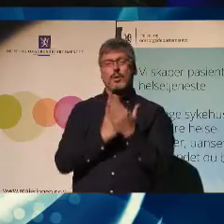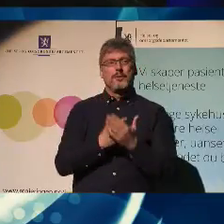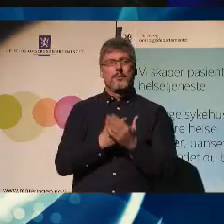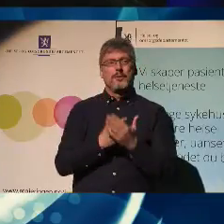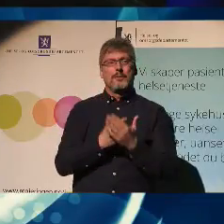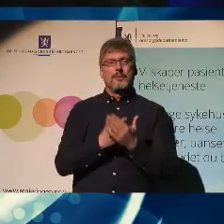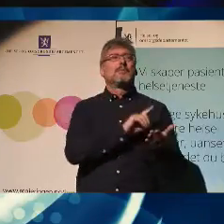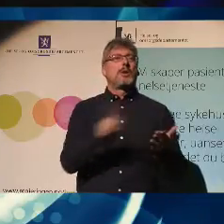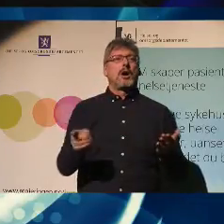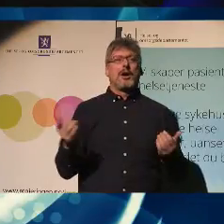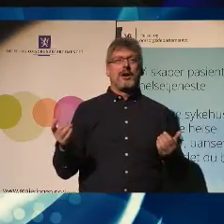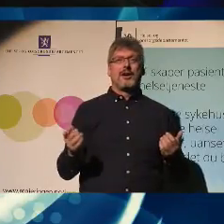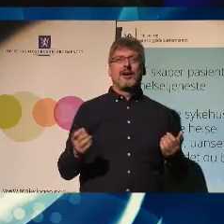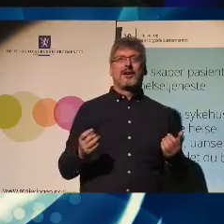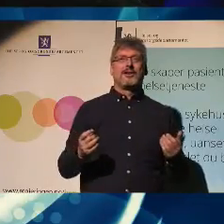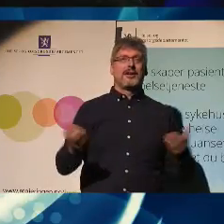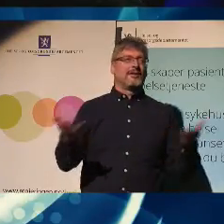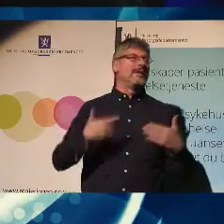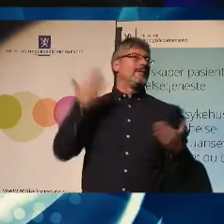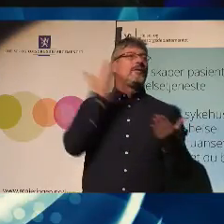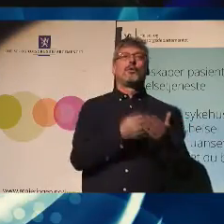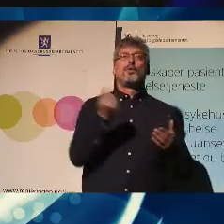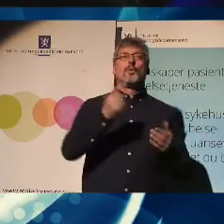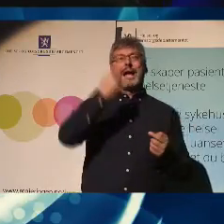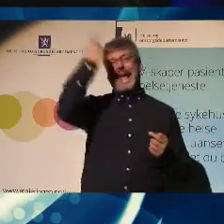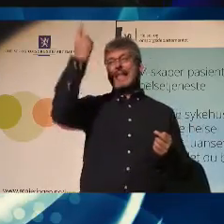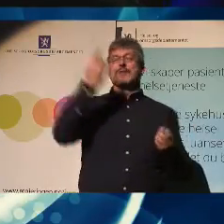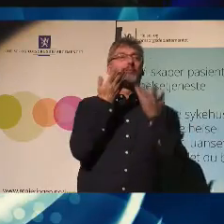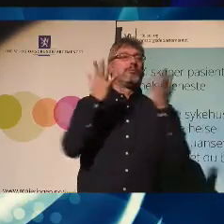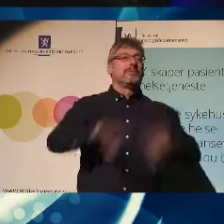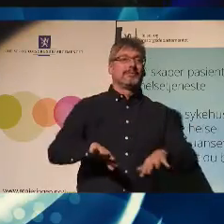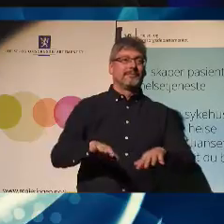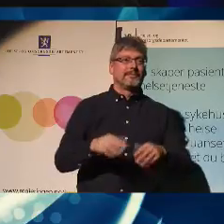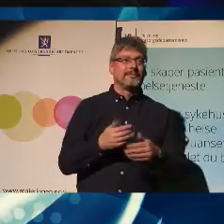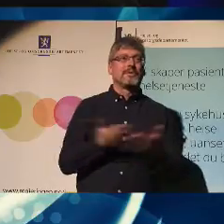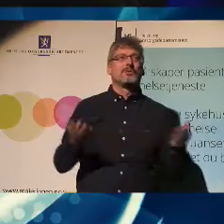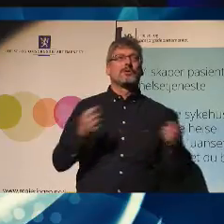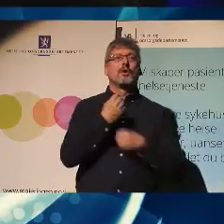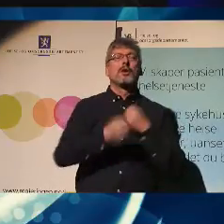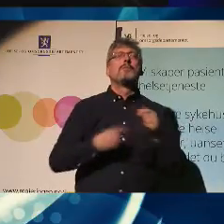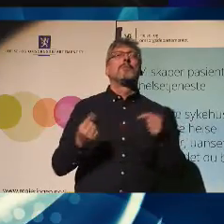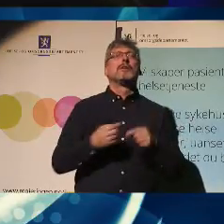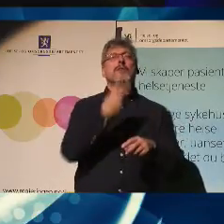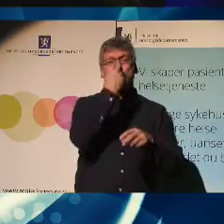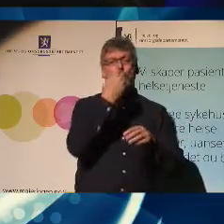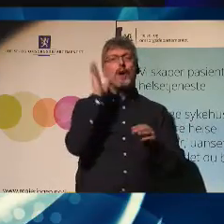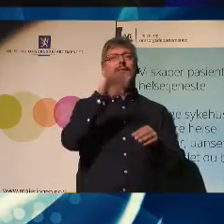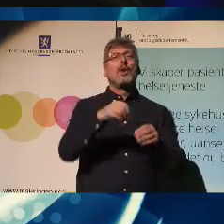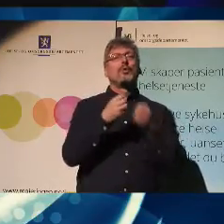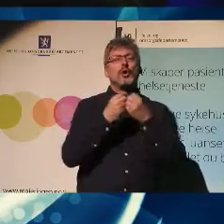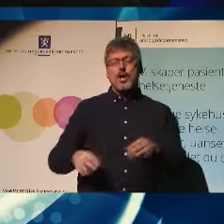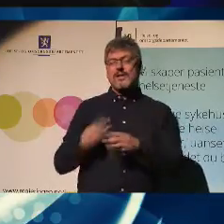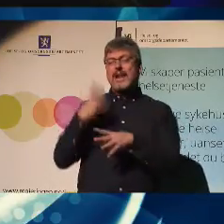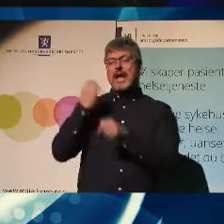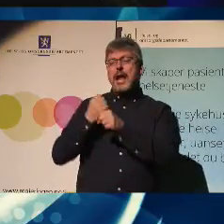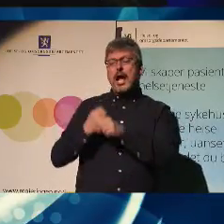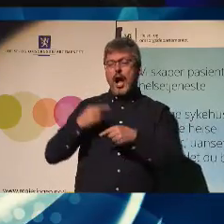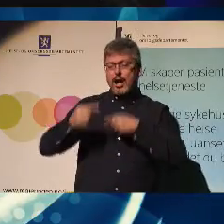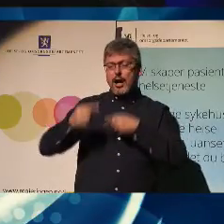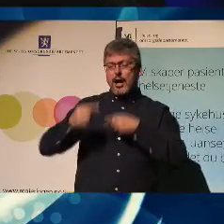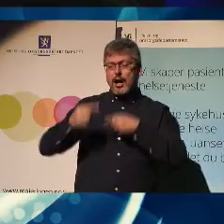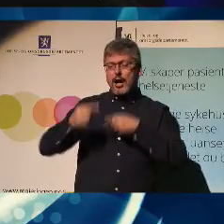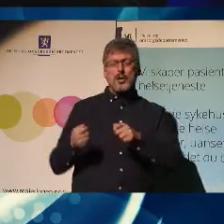bare ender opp med å foreslå noe helt genialt som kollapser etter man prøver det, men man har prøvd ut løsningene i flere runder og justert og endret